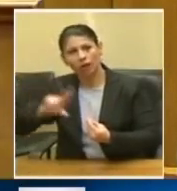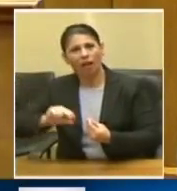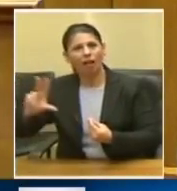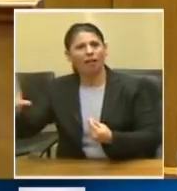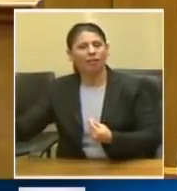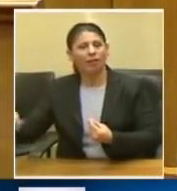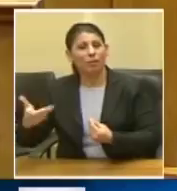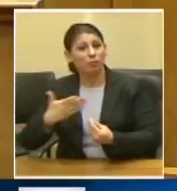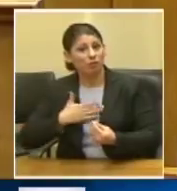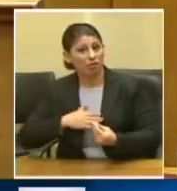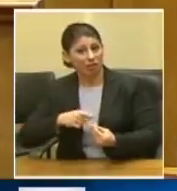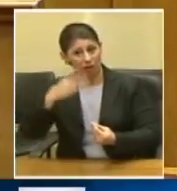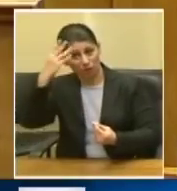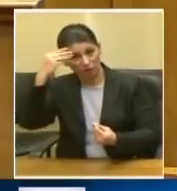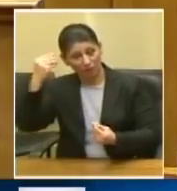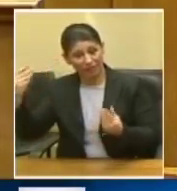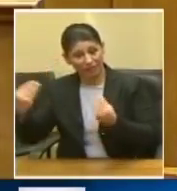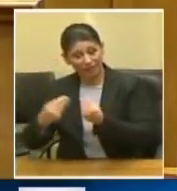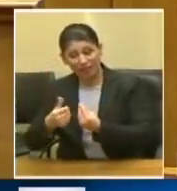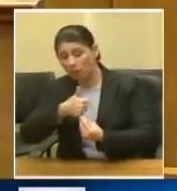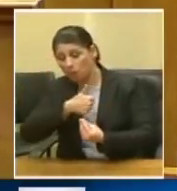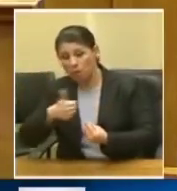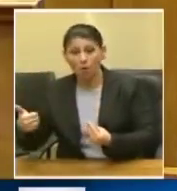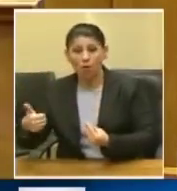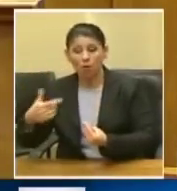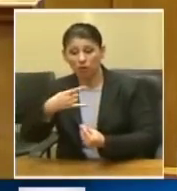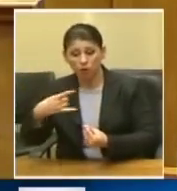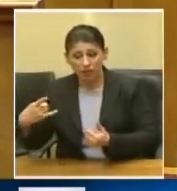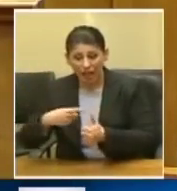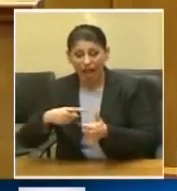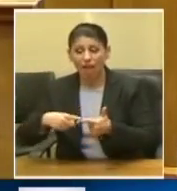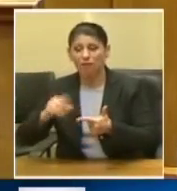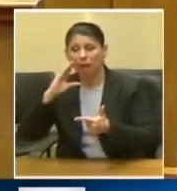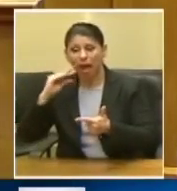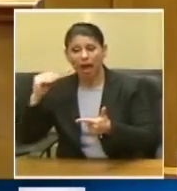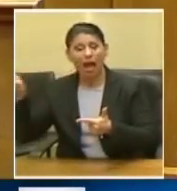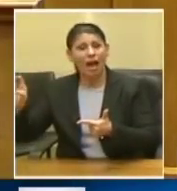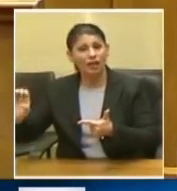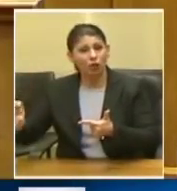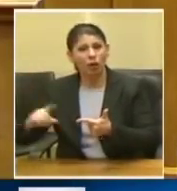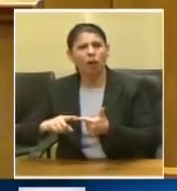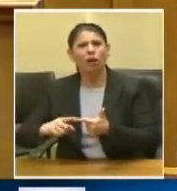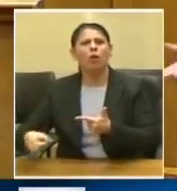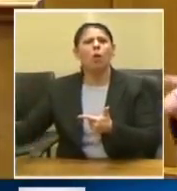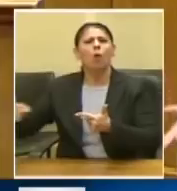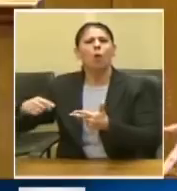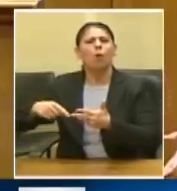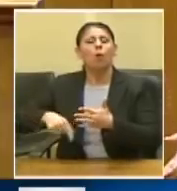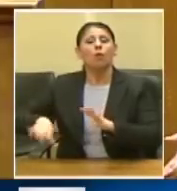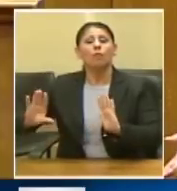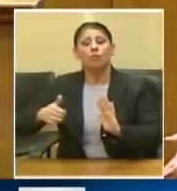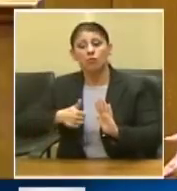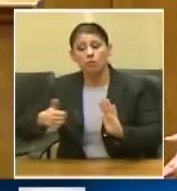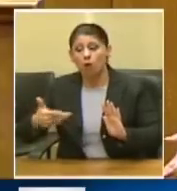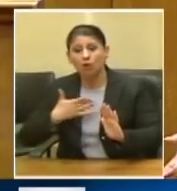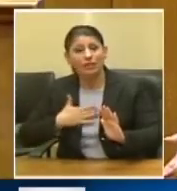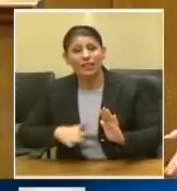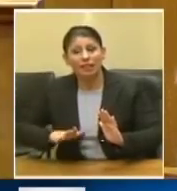του Τσίπρα να συμπίπτει μόνο με τον ΖΑΕΦ, με τον Ερντογάν, με όποιον άλλον εκτός από το θέλω του ελληνικού